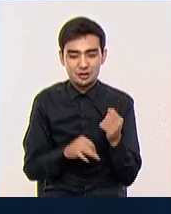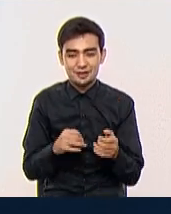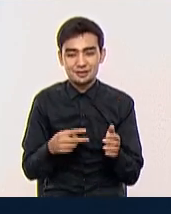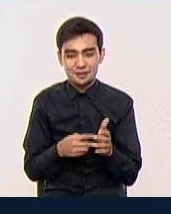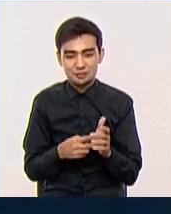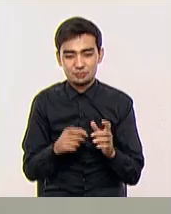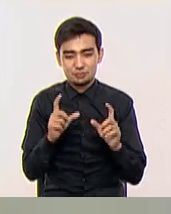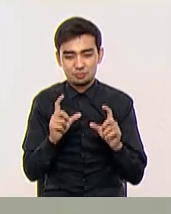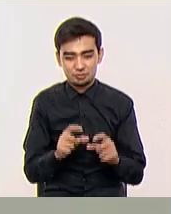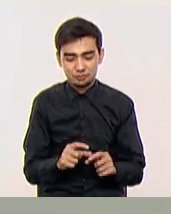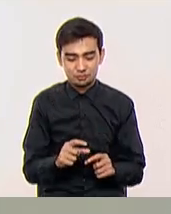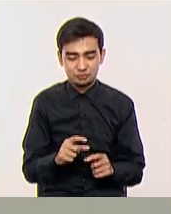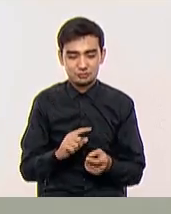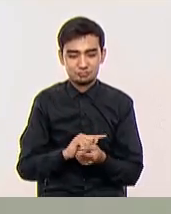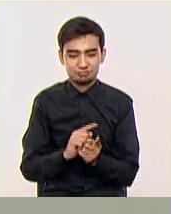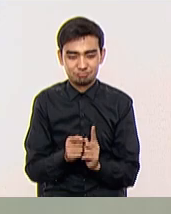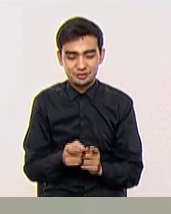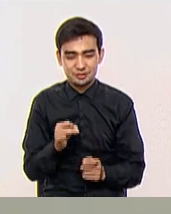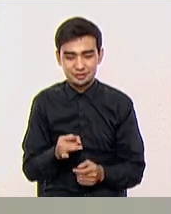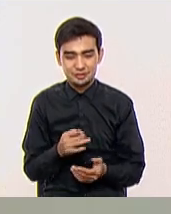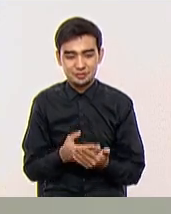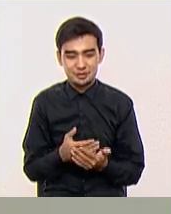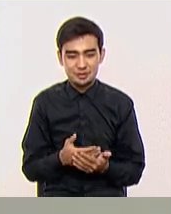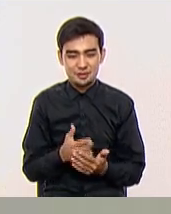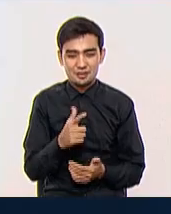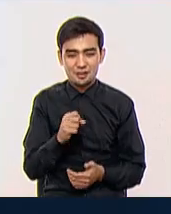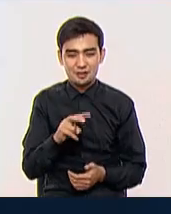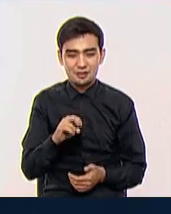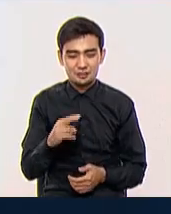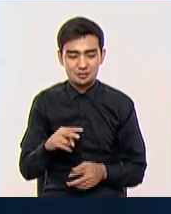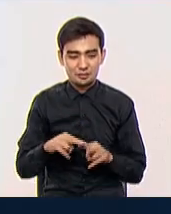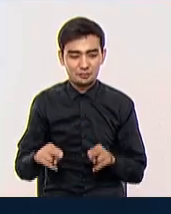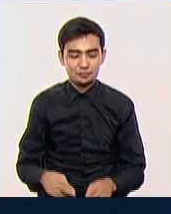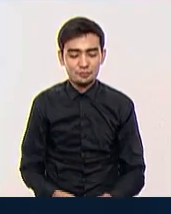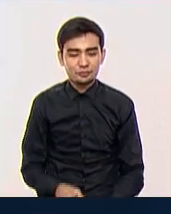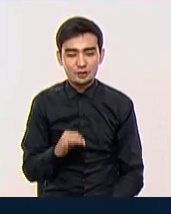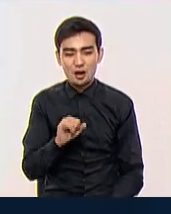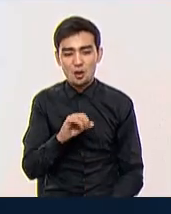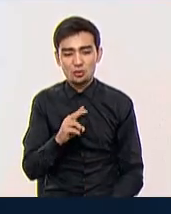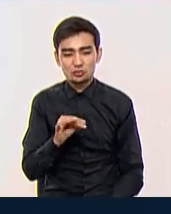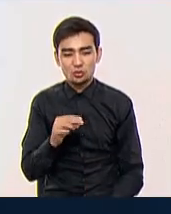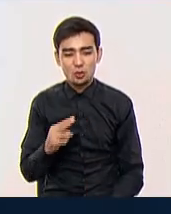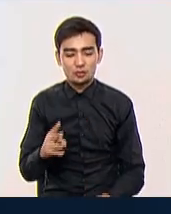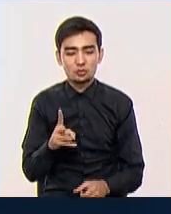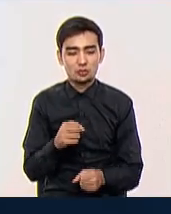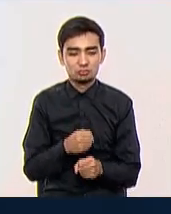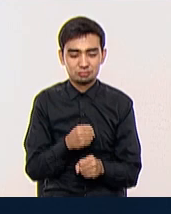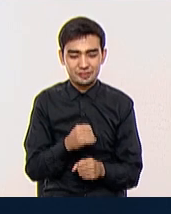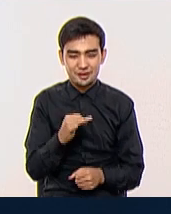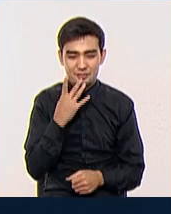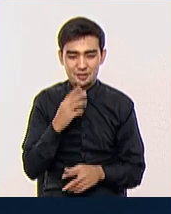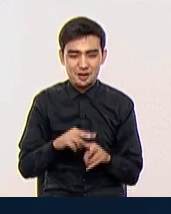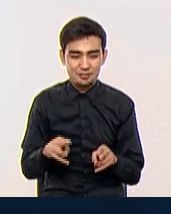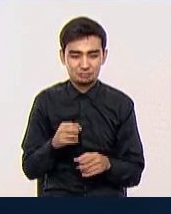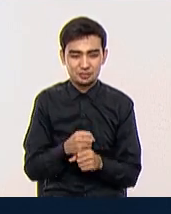бағаны төмендету тәсілге ауысады, басқаша айтқанда галант тәсілімен. Аукционды өткізетін кім сонда? Ол аукцион ағылшын тәсілімен